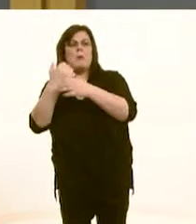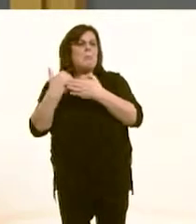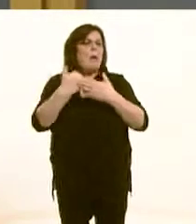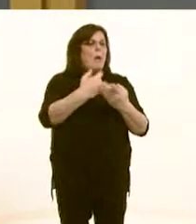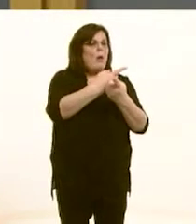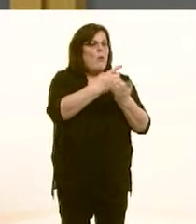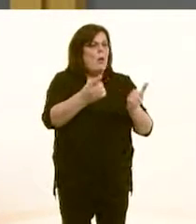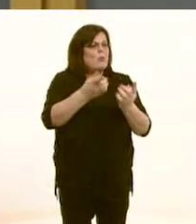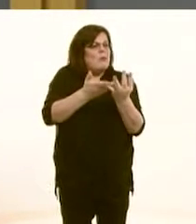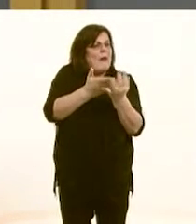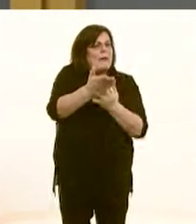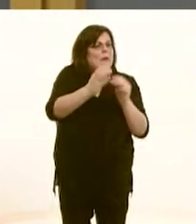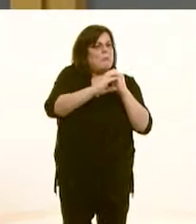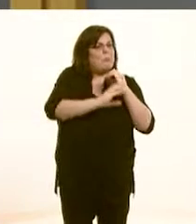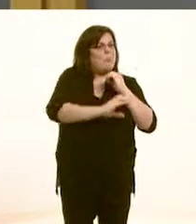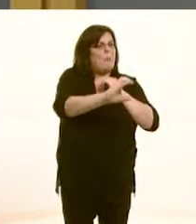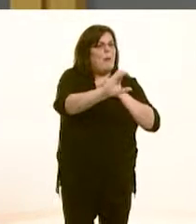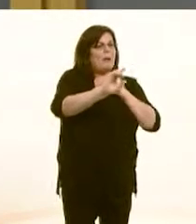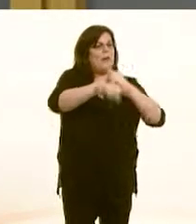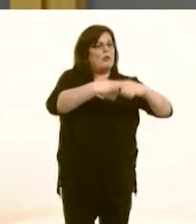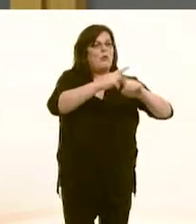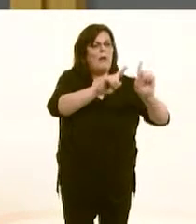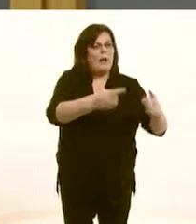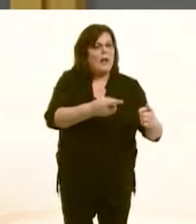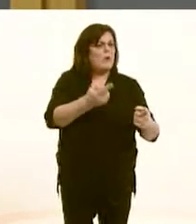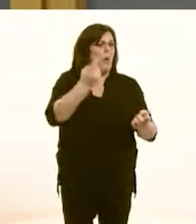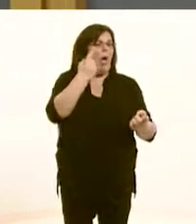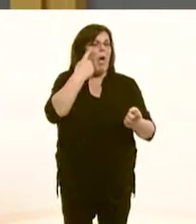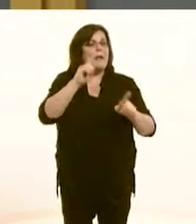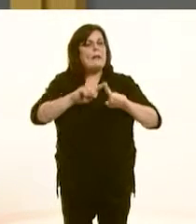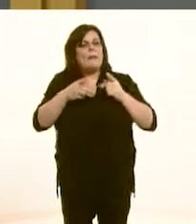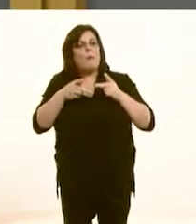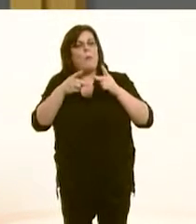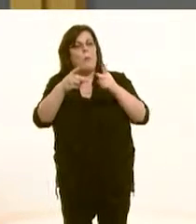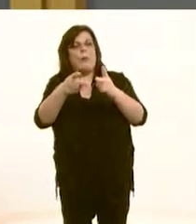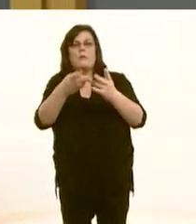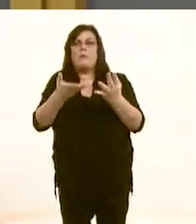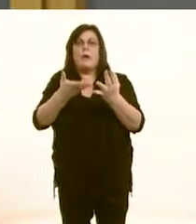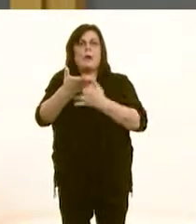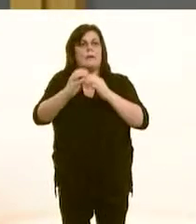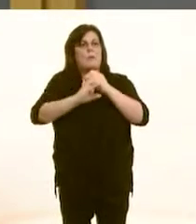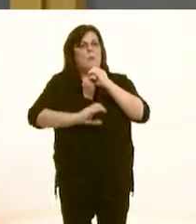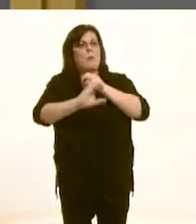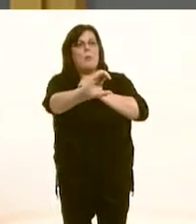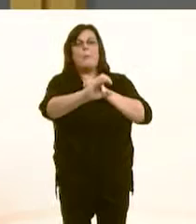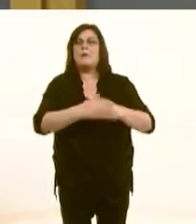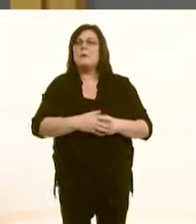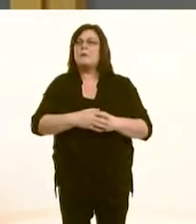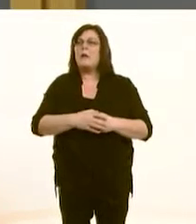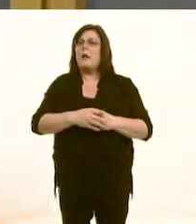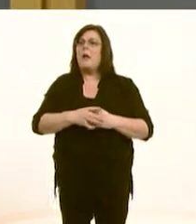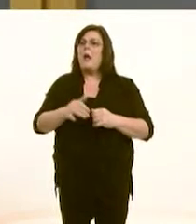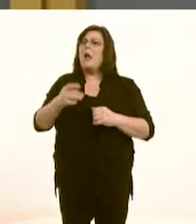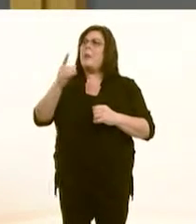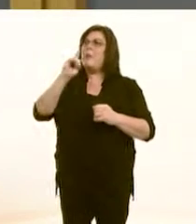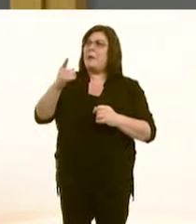er mwyn gallu dechrau chwilio am ffyrdd amgen o'u cysylltu nhw. Mi gyfais I sicrwydd bod camau yn cael eu cymryd, ond all y Prif Weinidog roi